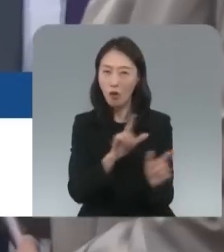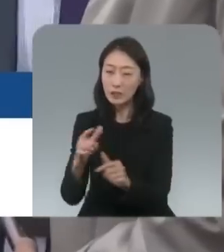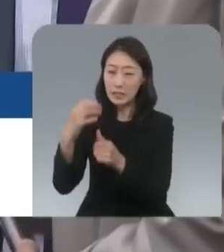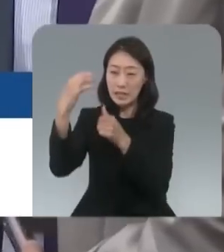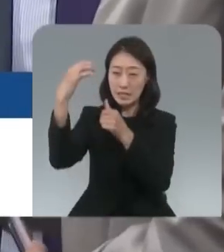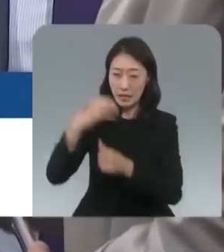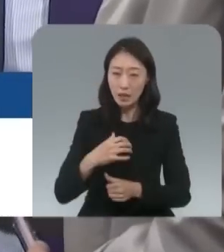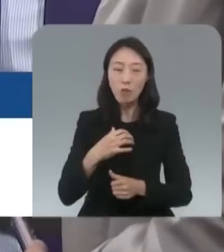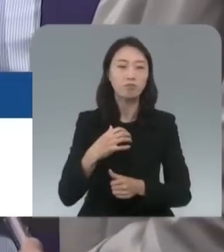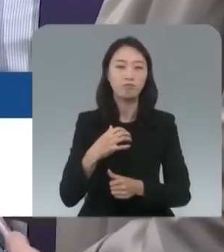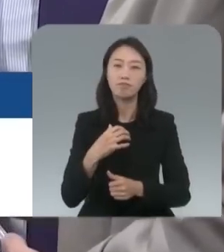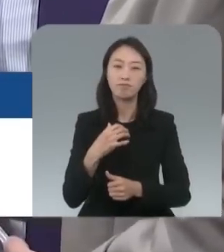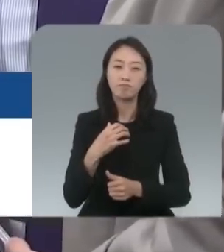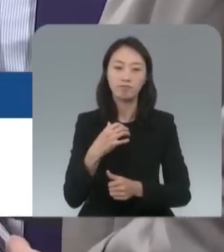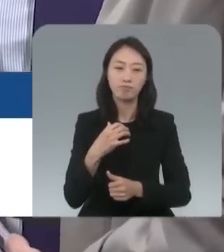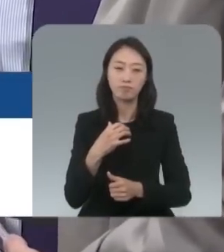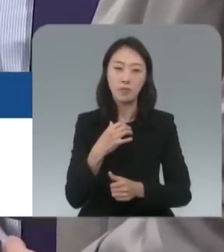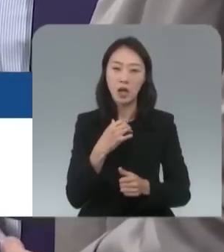역사와